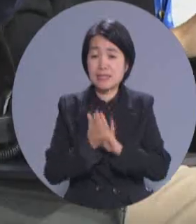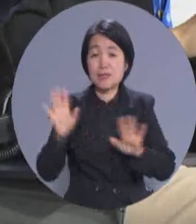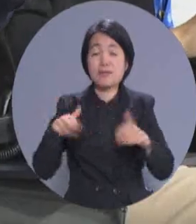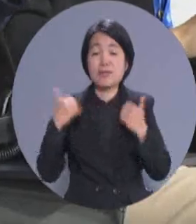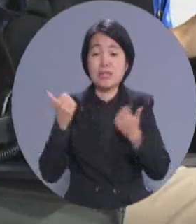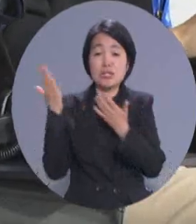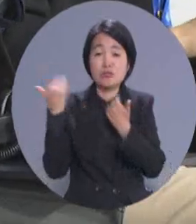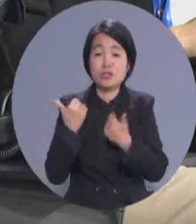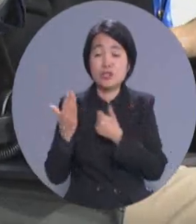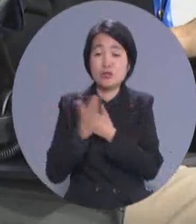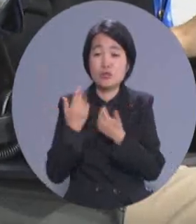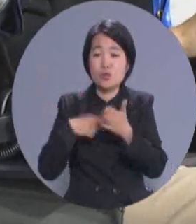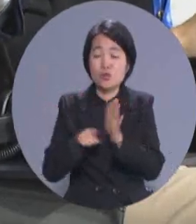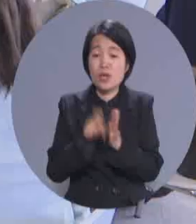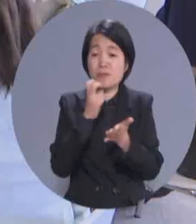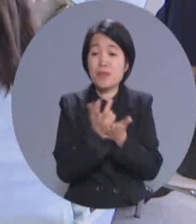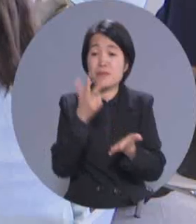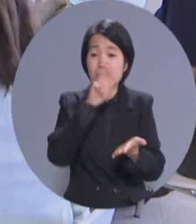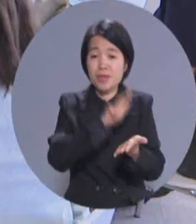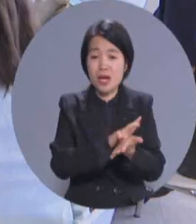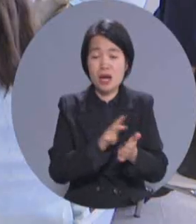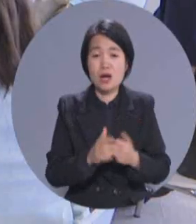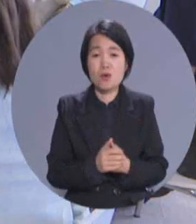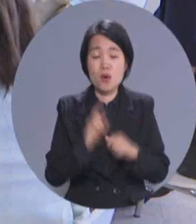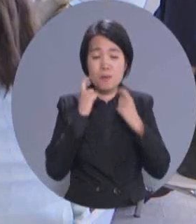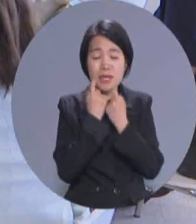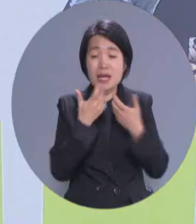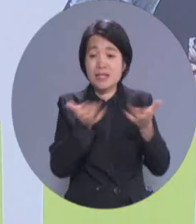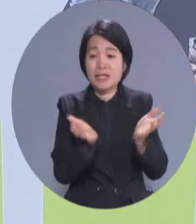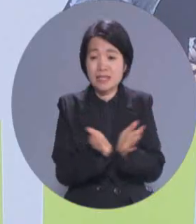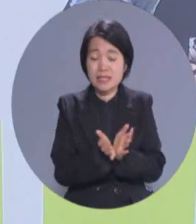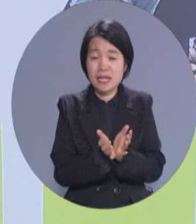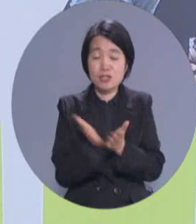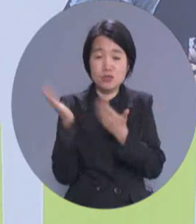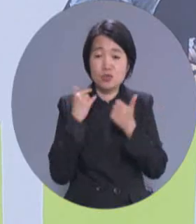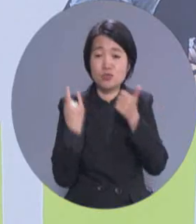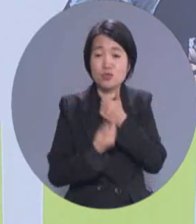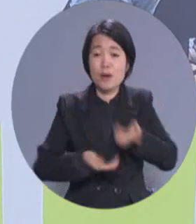총회 유치 지원을 위한 조례를 제정하고 민간단체로 구성된